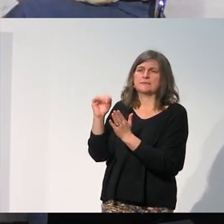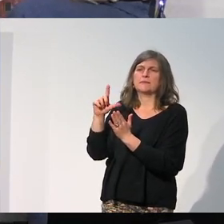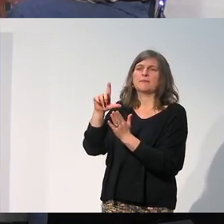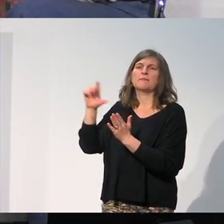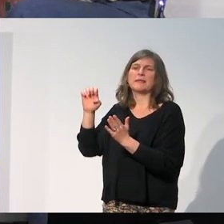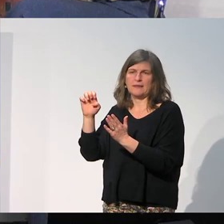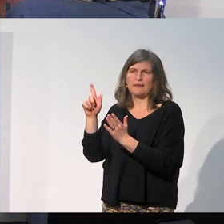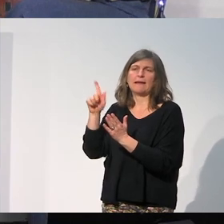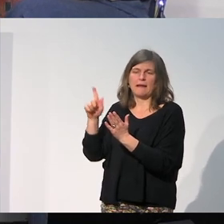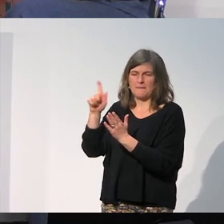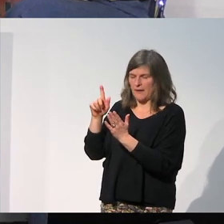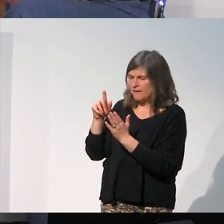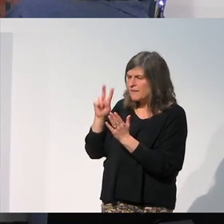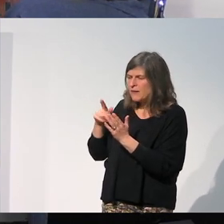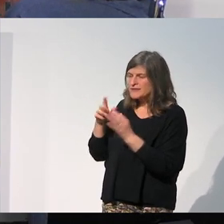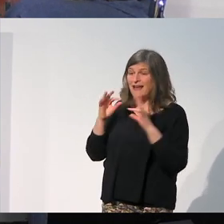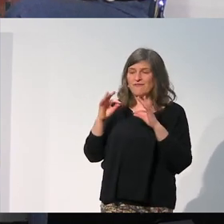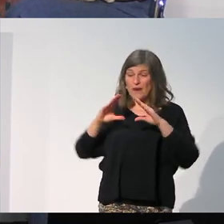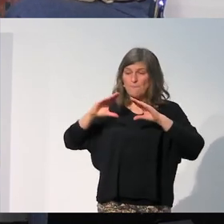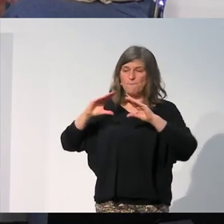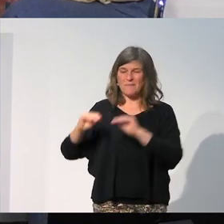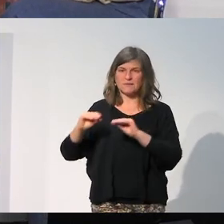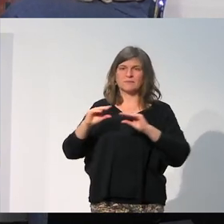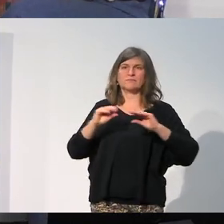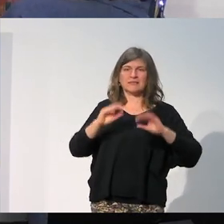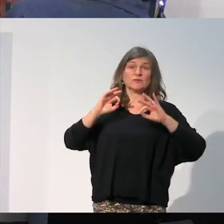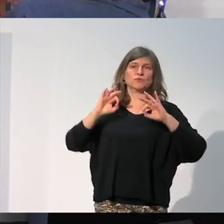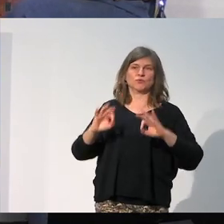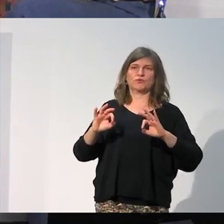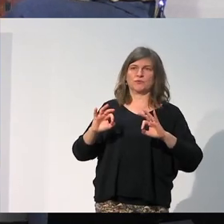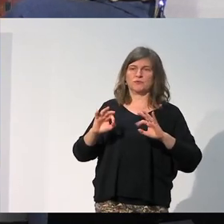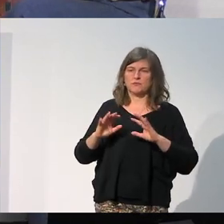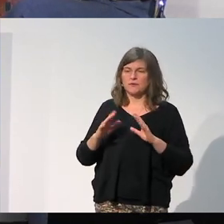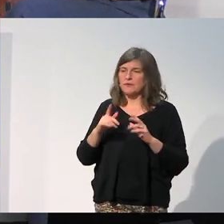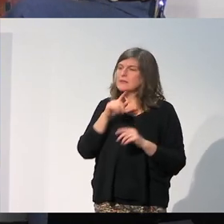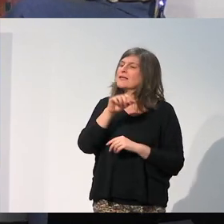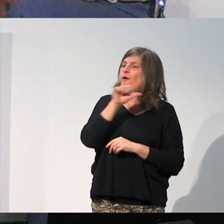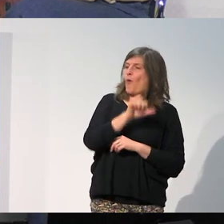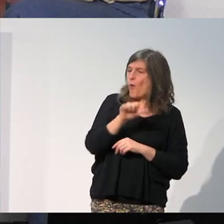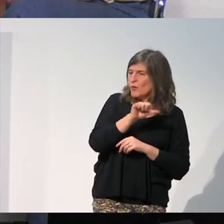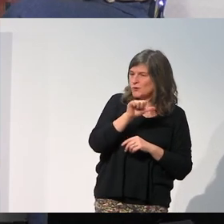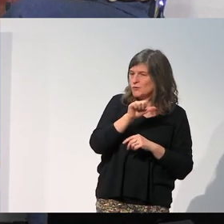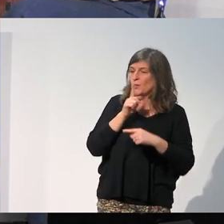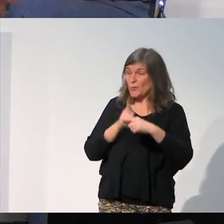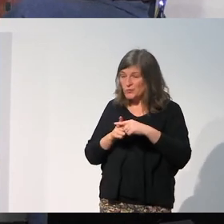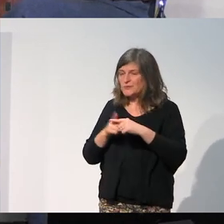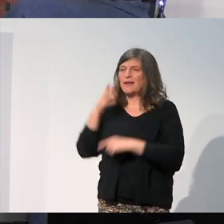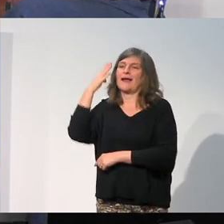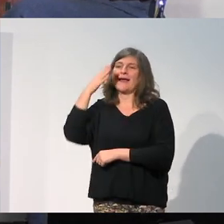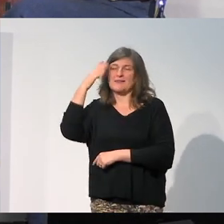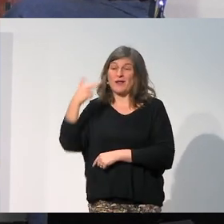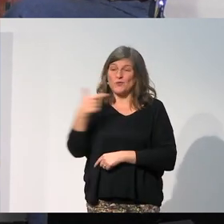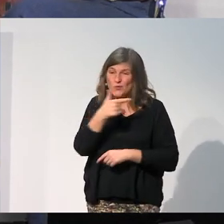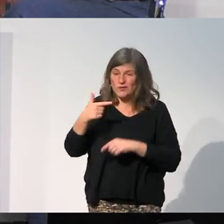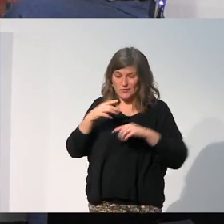laquelle, je pense que ça a été très important pour vous aussi de mettre Auguste et le rapport entre les deux, parce que finalement c'est plus